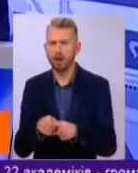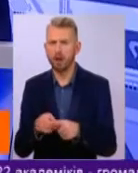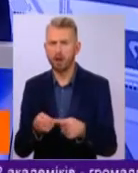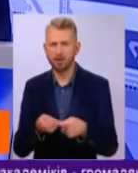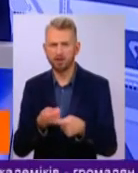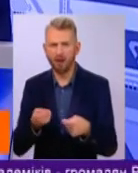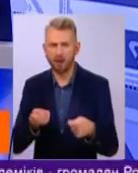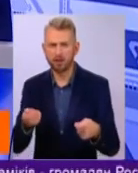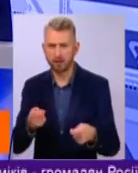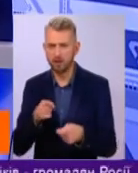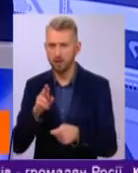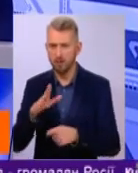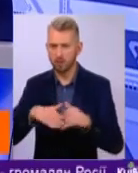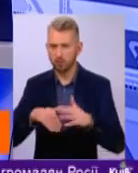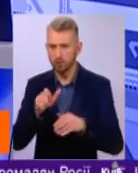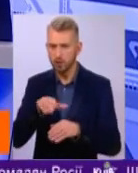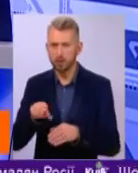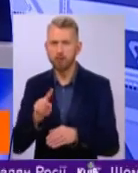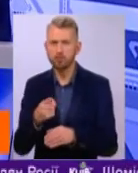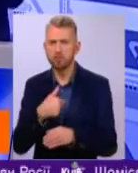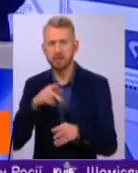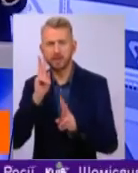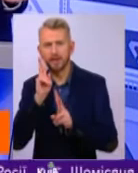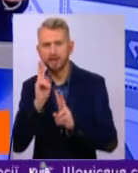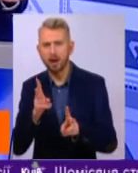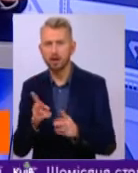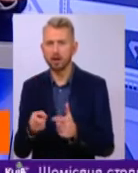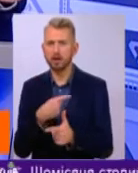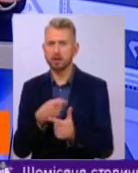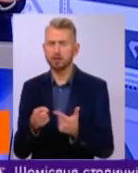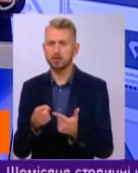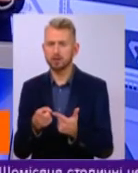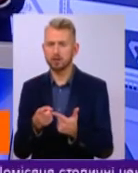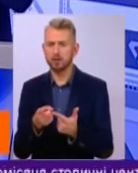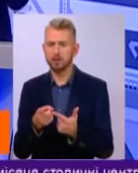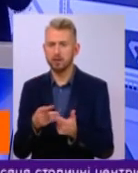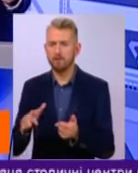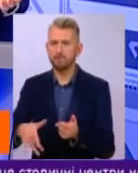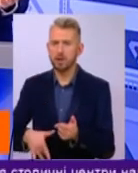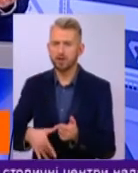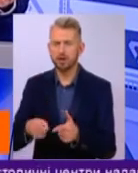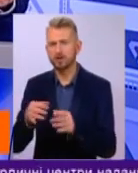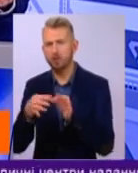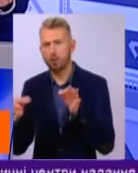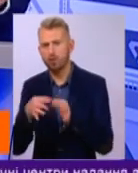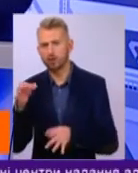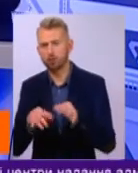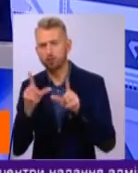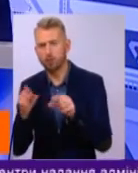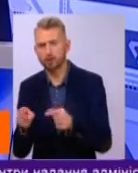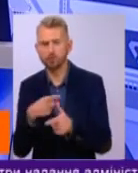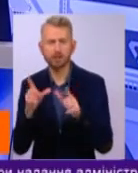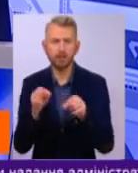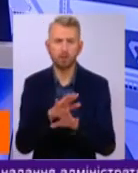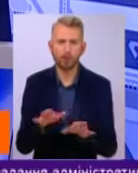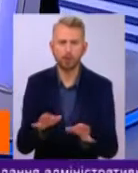як практикуючі люди, чому ми не знали, чи в Печерський чи там в Слом'янський суд поїдуть, чи не